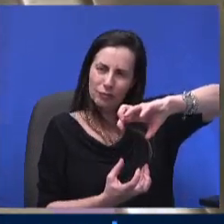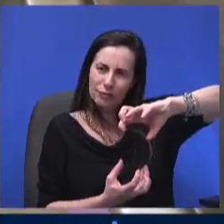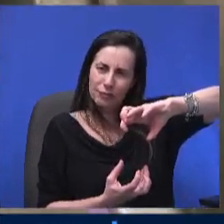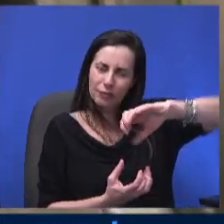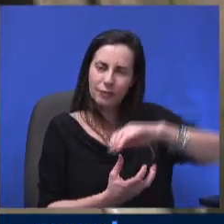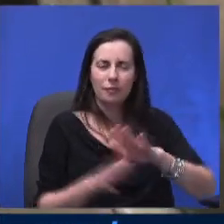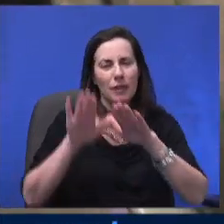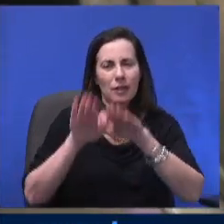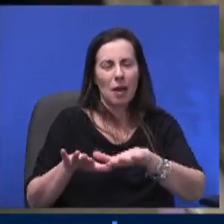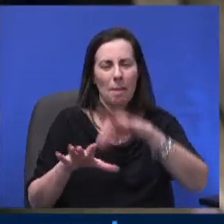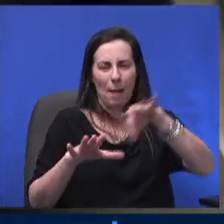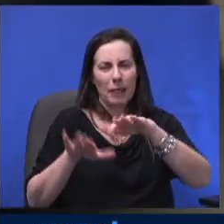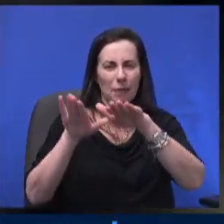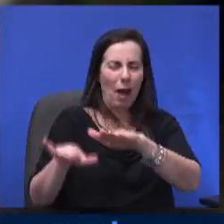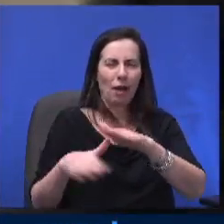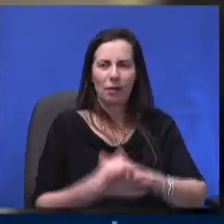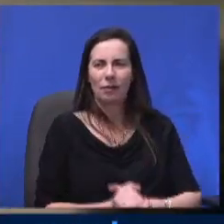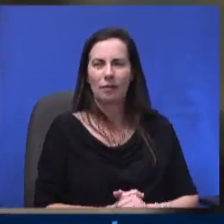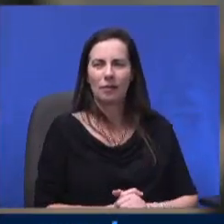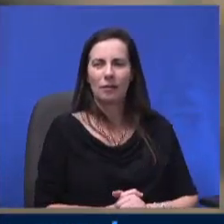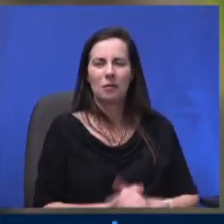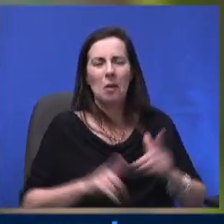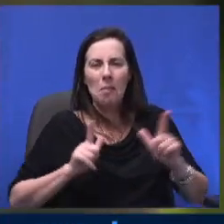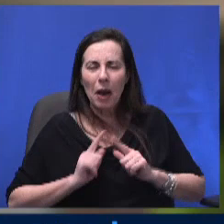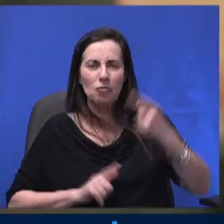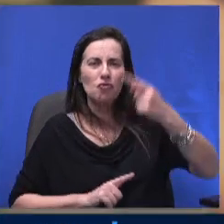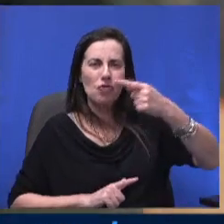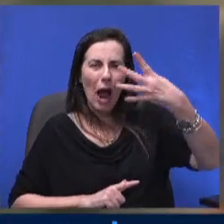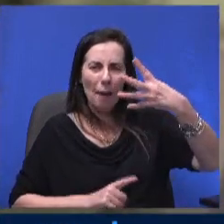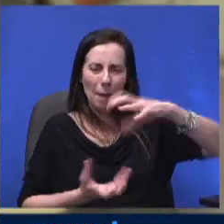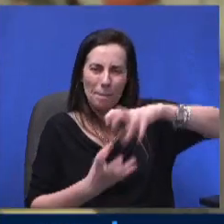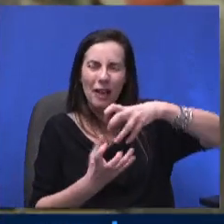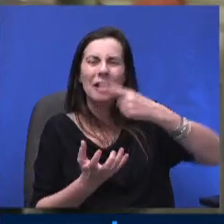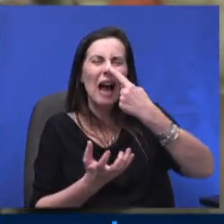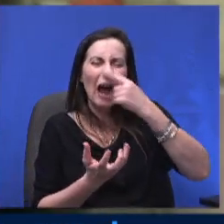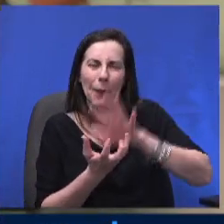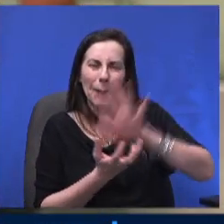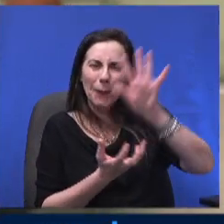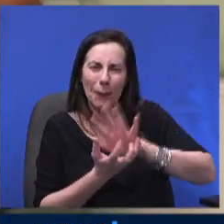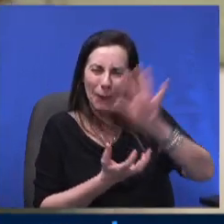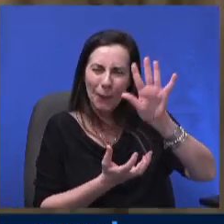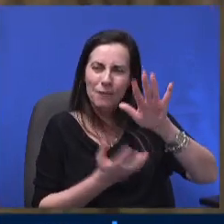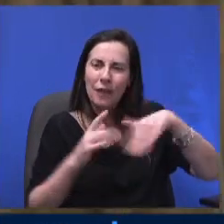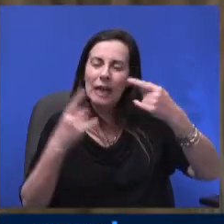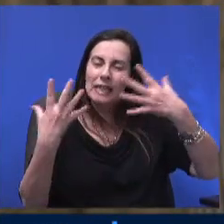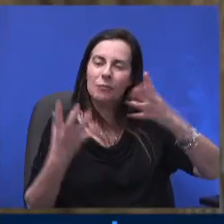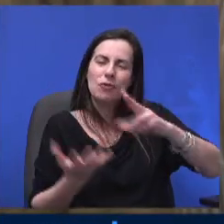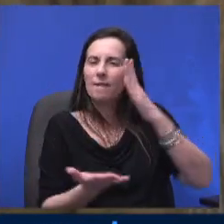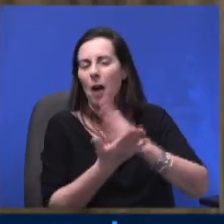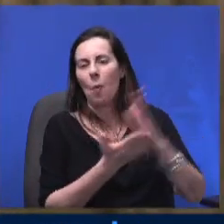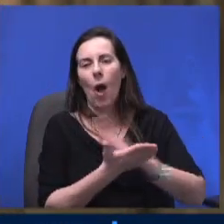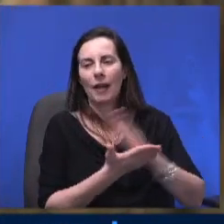שמים על השיש, 3-4 ימים ראשונים פותחים כדי להוציא גזים, אחרי 10 ימים יש לך כרוב כבוש. אני מקווה